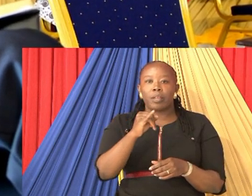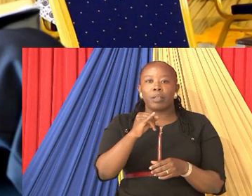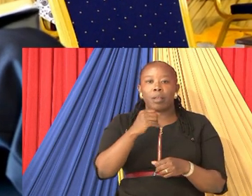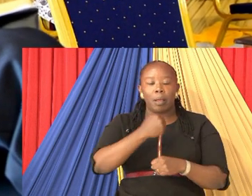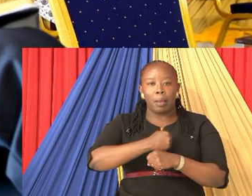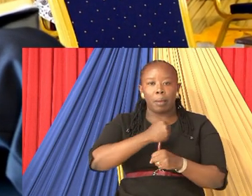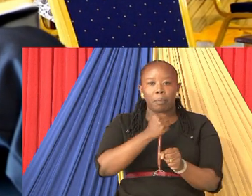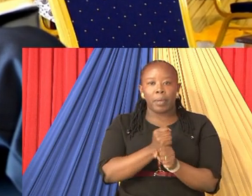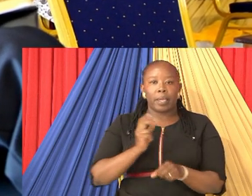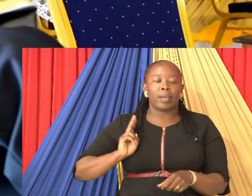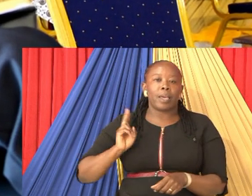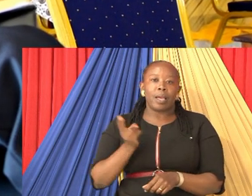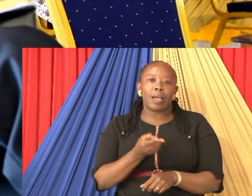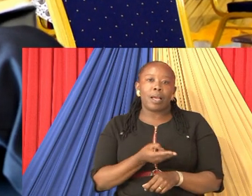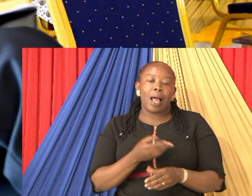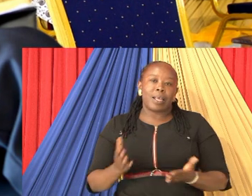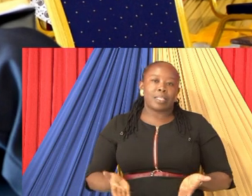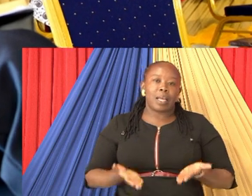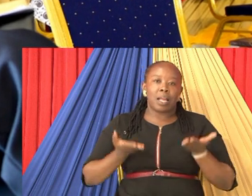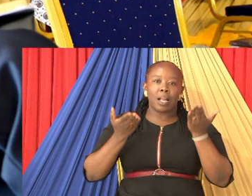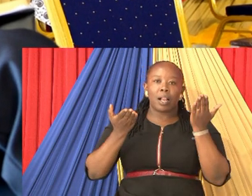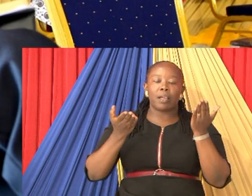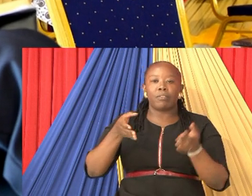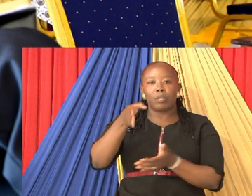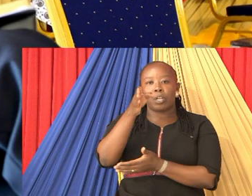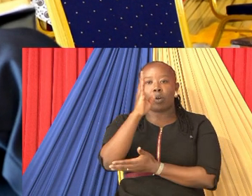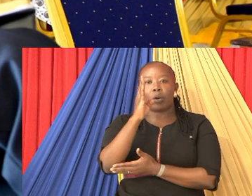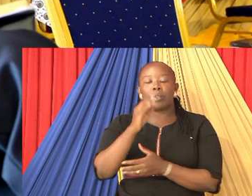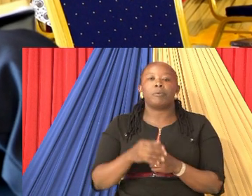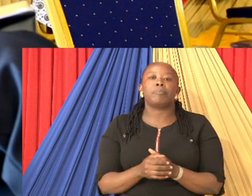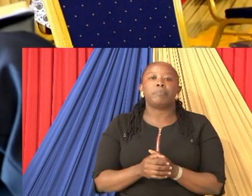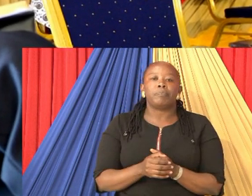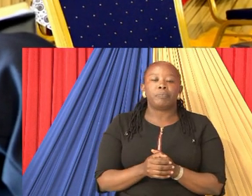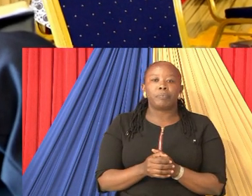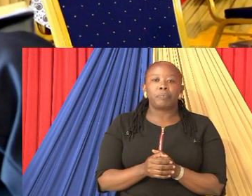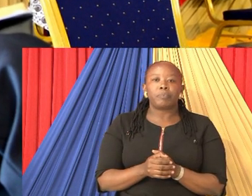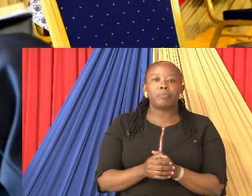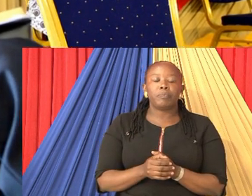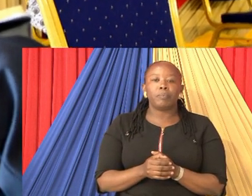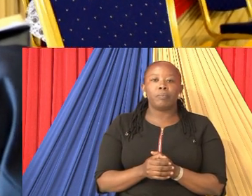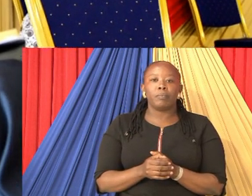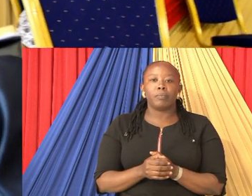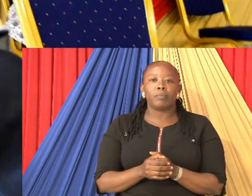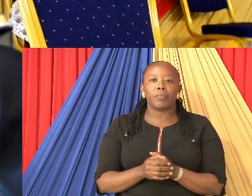Zaburi 69 mstari wa 30 inasema hivyo kwamba